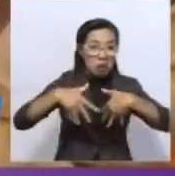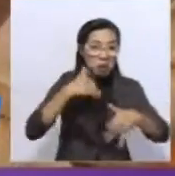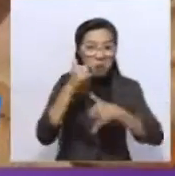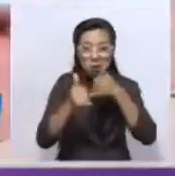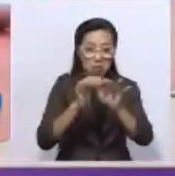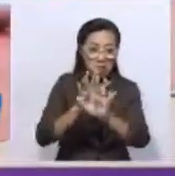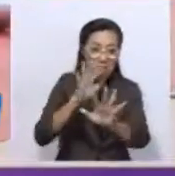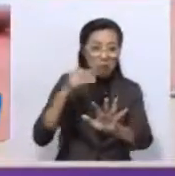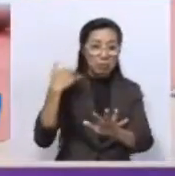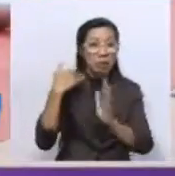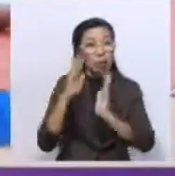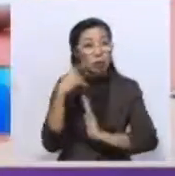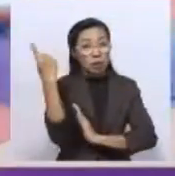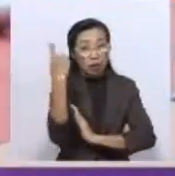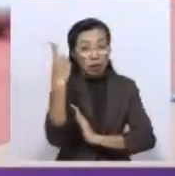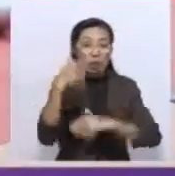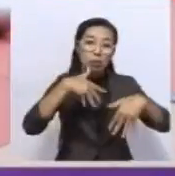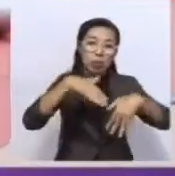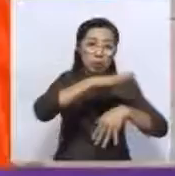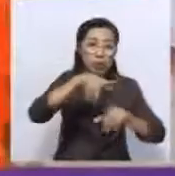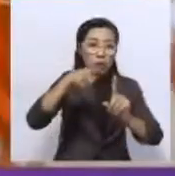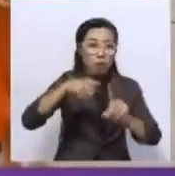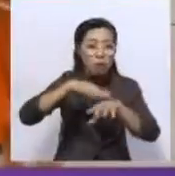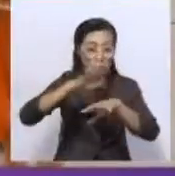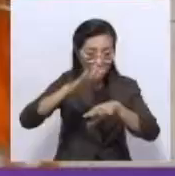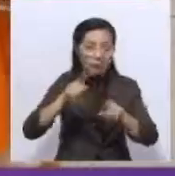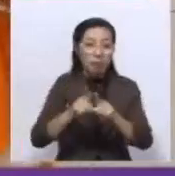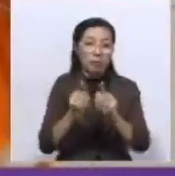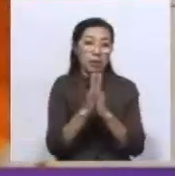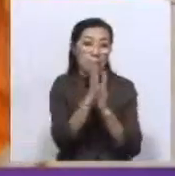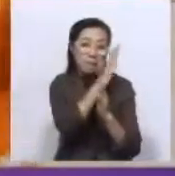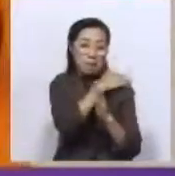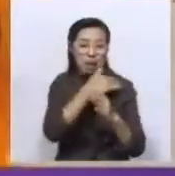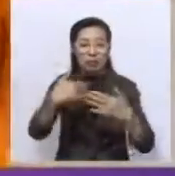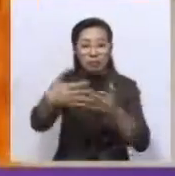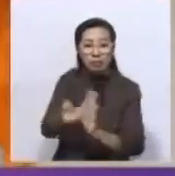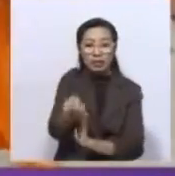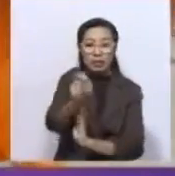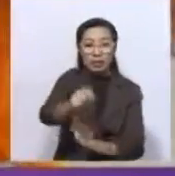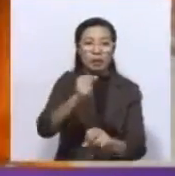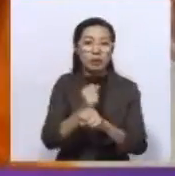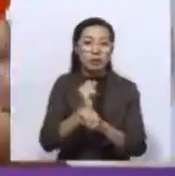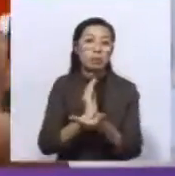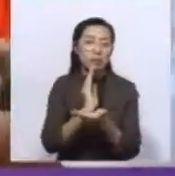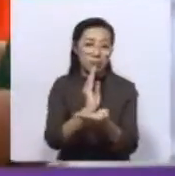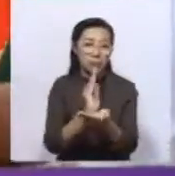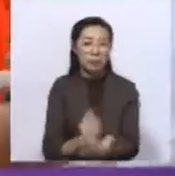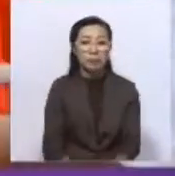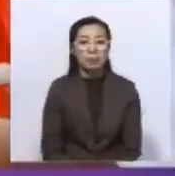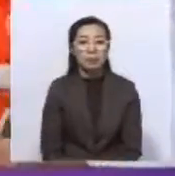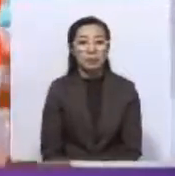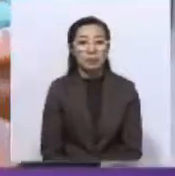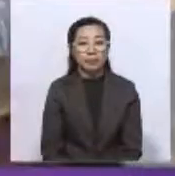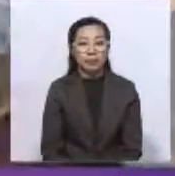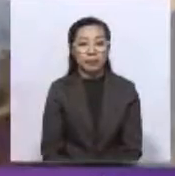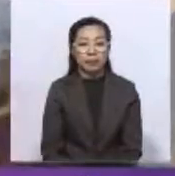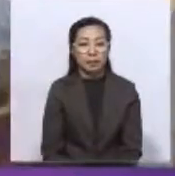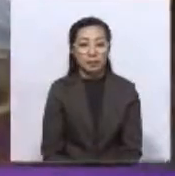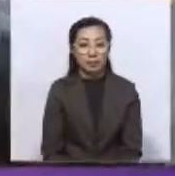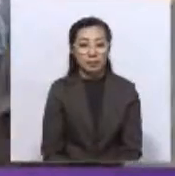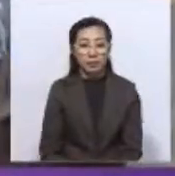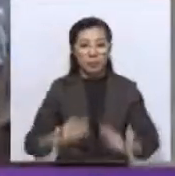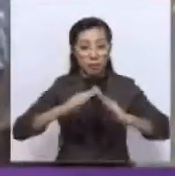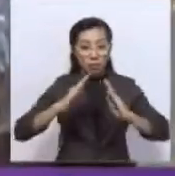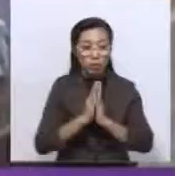มีประชาชนและนักท่องเที่ยวกว่า 1,000 คนร่วมกันทำบุญตักบาตรเพื่อถวายเป็นพุทธบูชาด้วยที่วัด